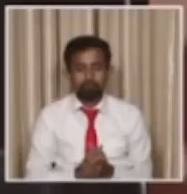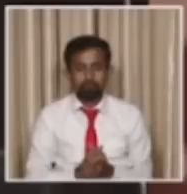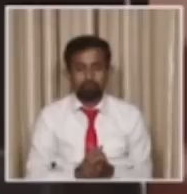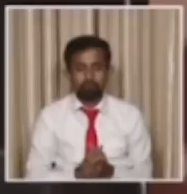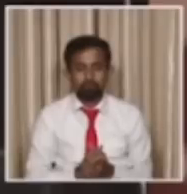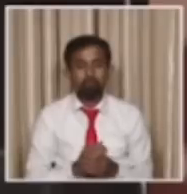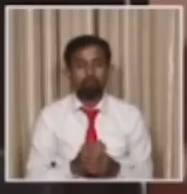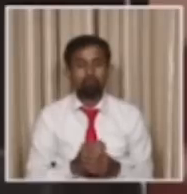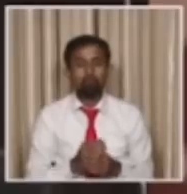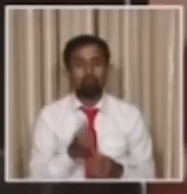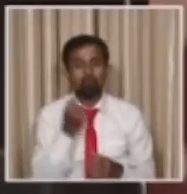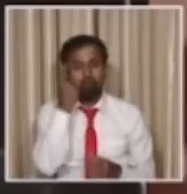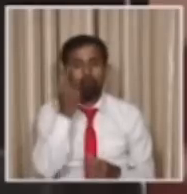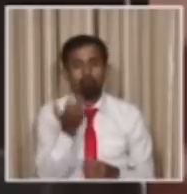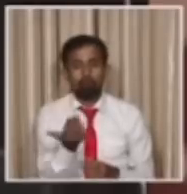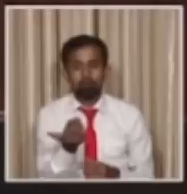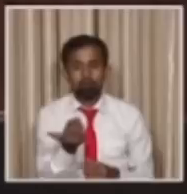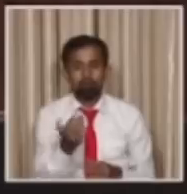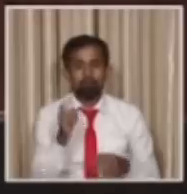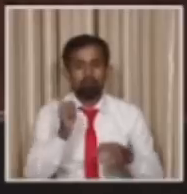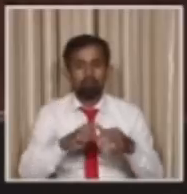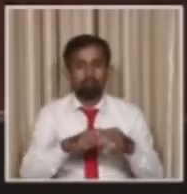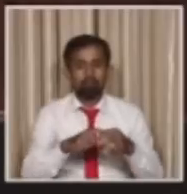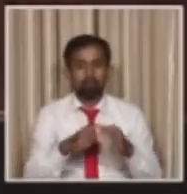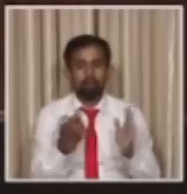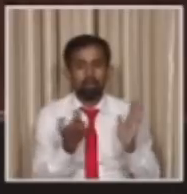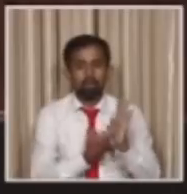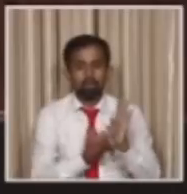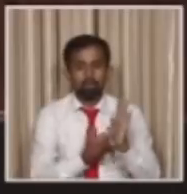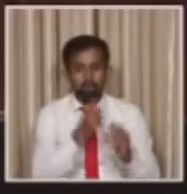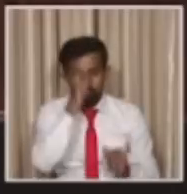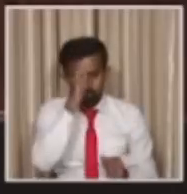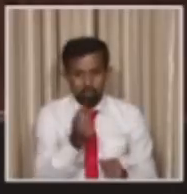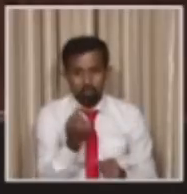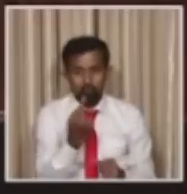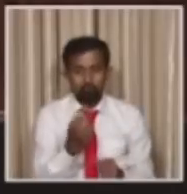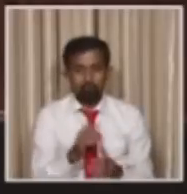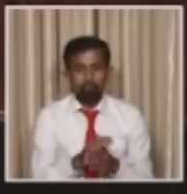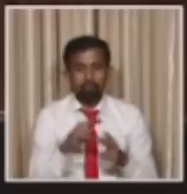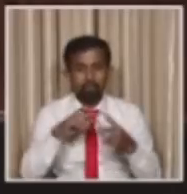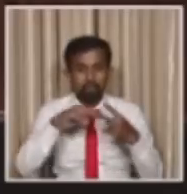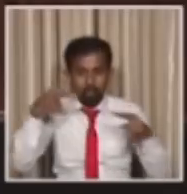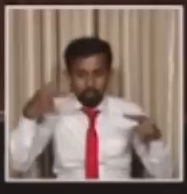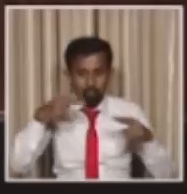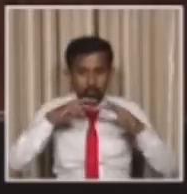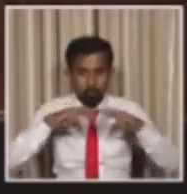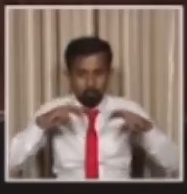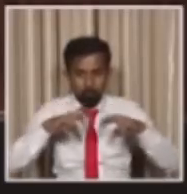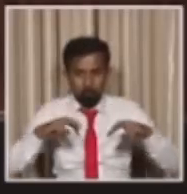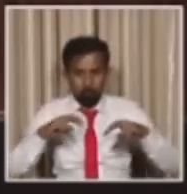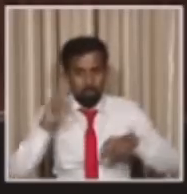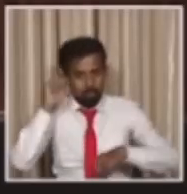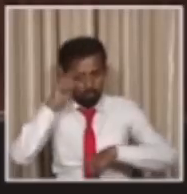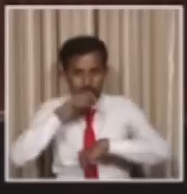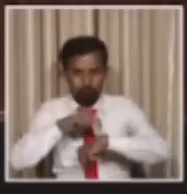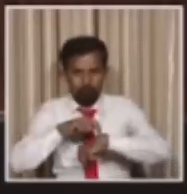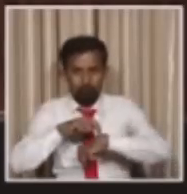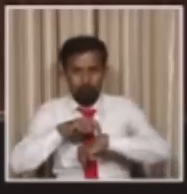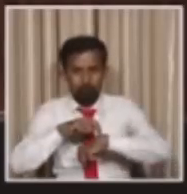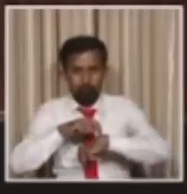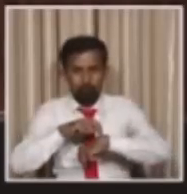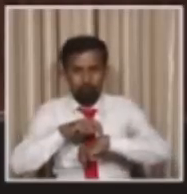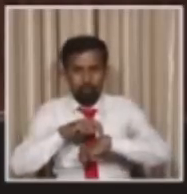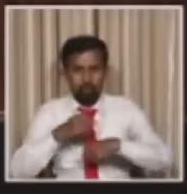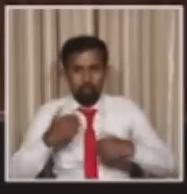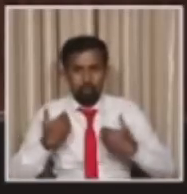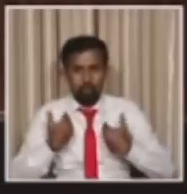මොකද පොයින්ට් ඔෆ් ඕඩර් එක? විශාල ප්‍රතිඋත්තරයක් මොකද බලන්න. ENA පරීක්ෂණය ඒ කාලයේදී කරනකොට යාගේ